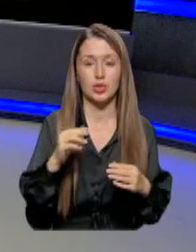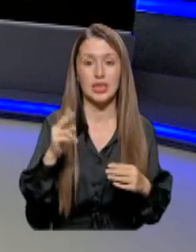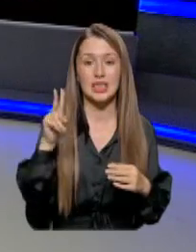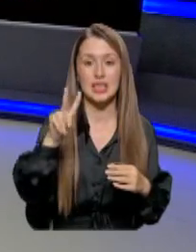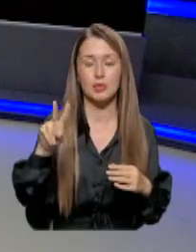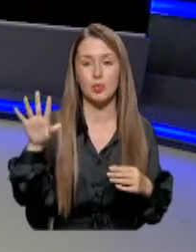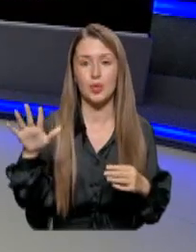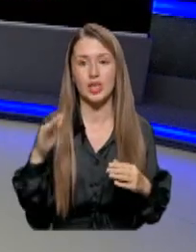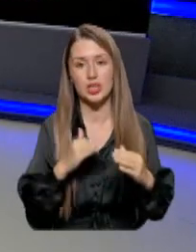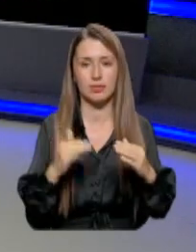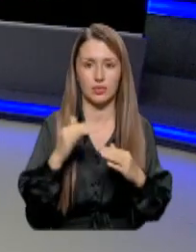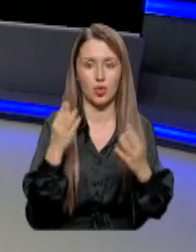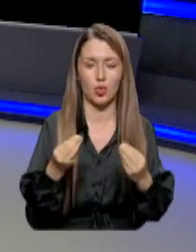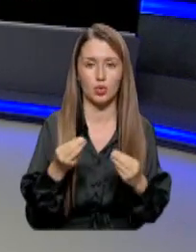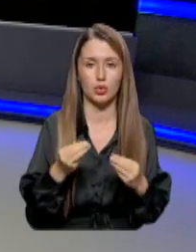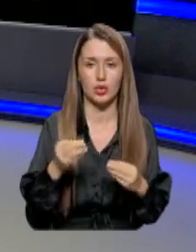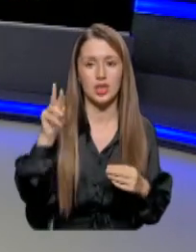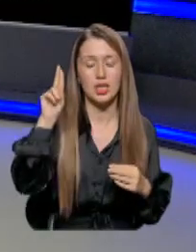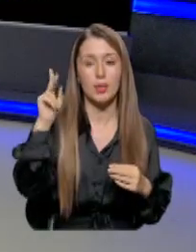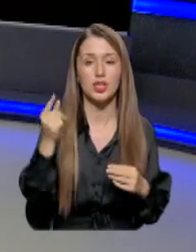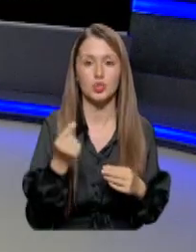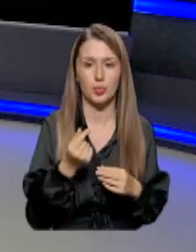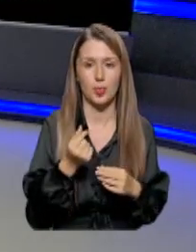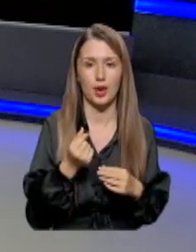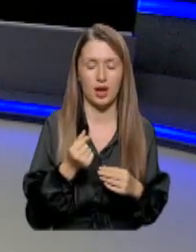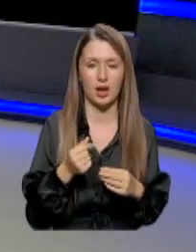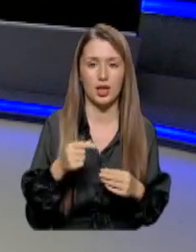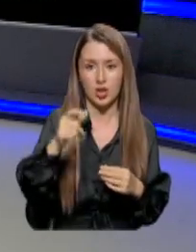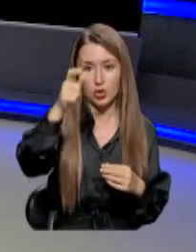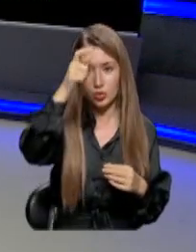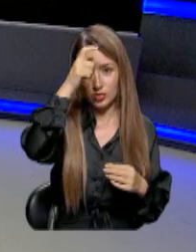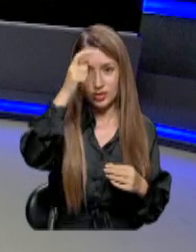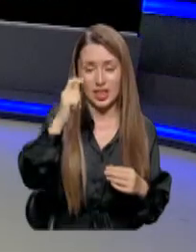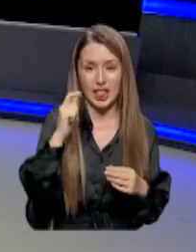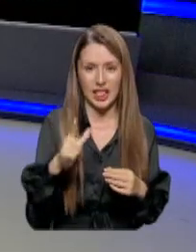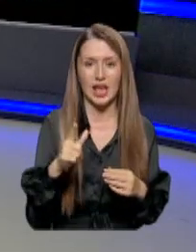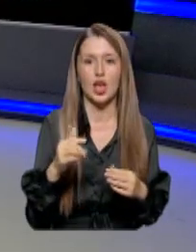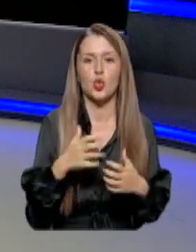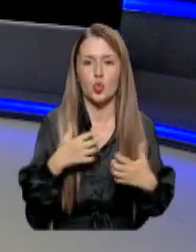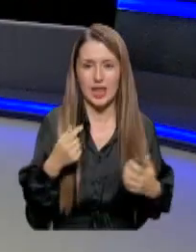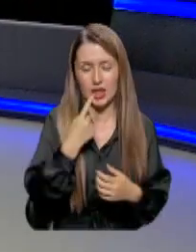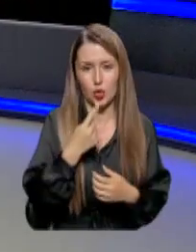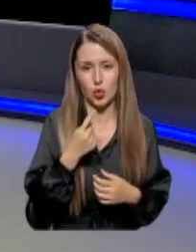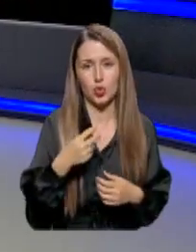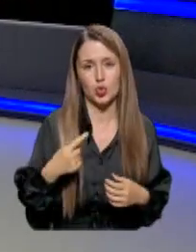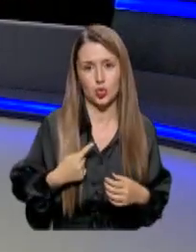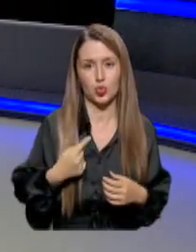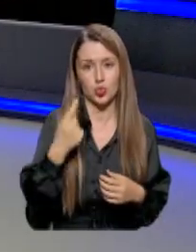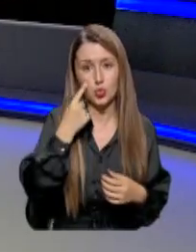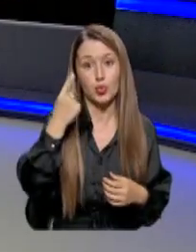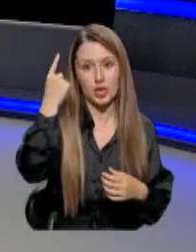geçti. Bankalardaki yabancı para mevduatı, hani Türk lirasına güvenin diyordu, dolarınızı bozdurun diyordu ya Sayın